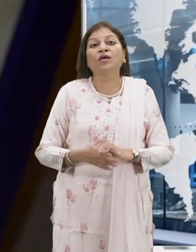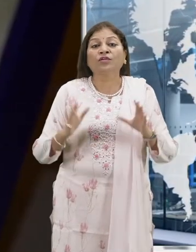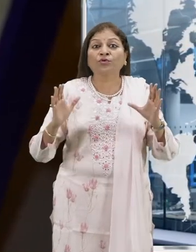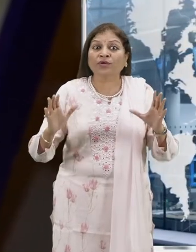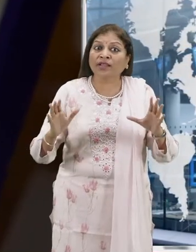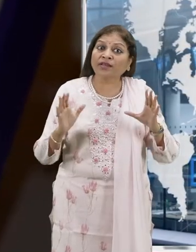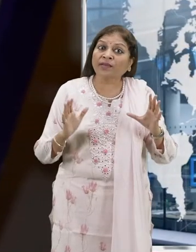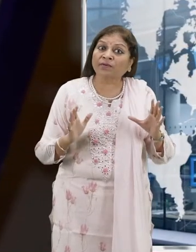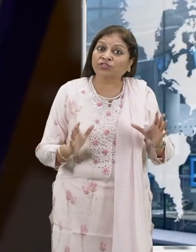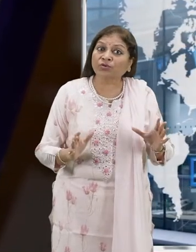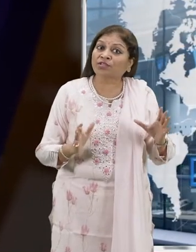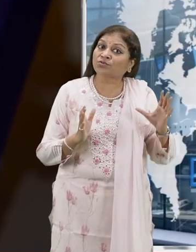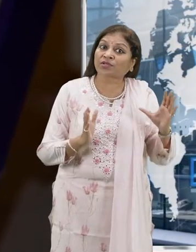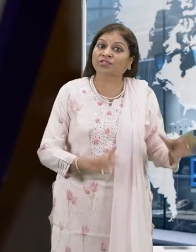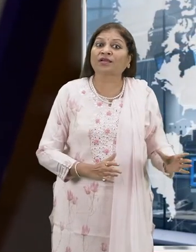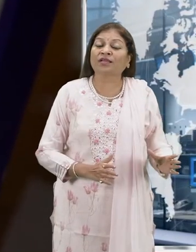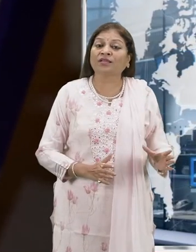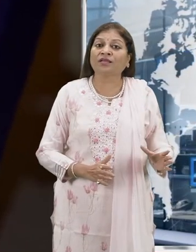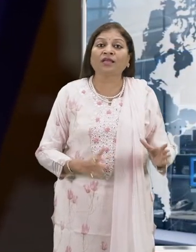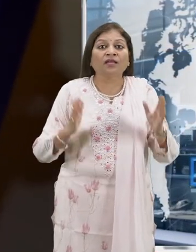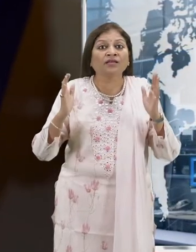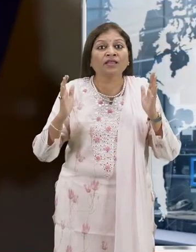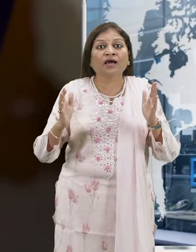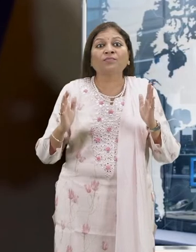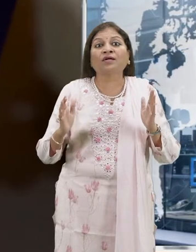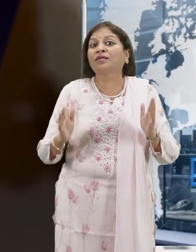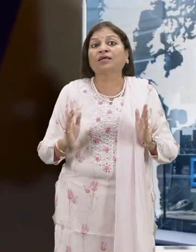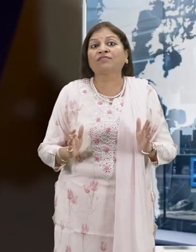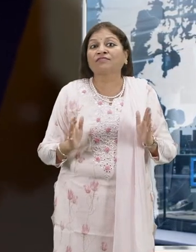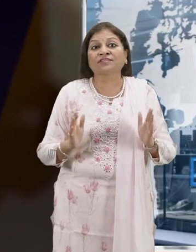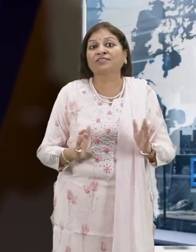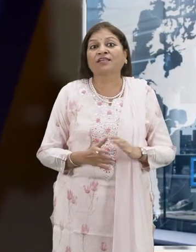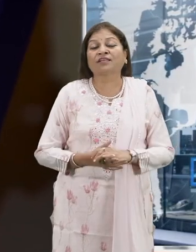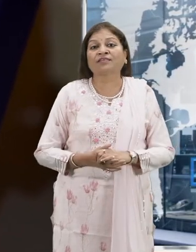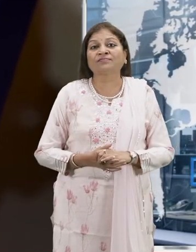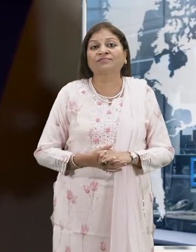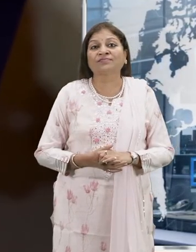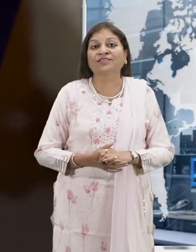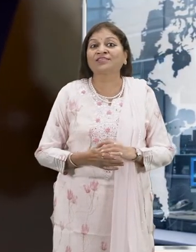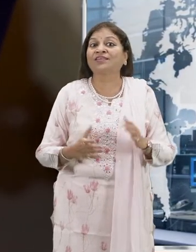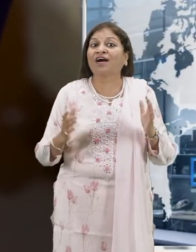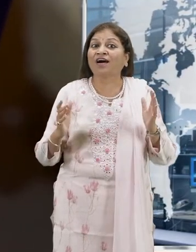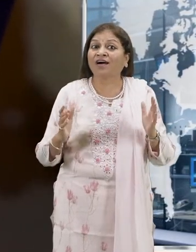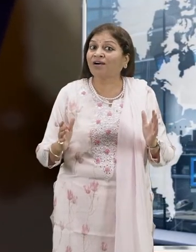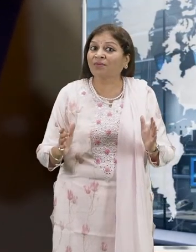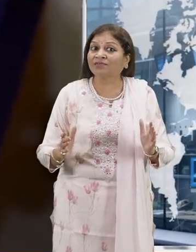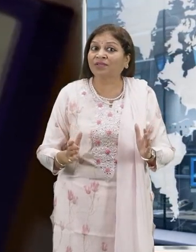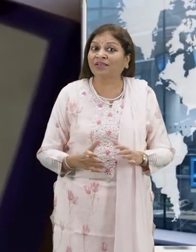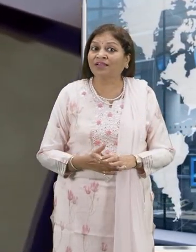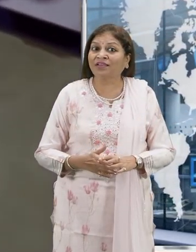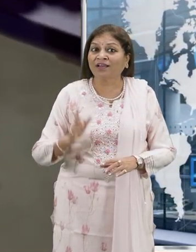को यूक्रेन के बच्चों की सुरक्षा के लिए नीलाम करने का फैसला लेना किसी